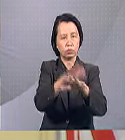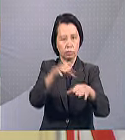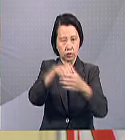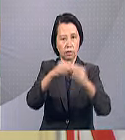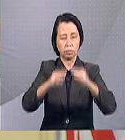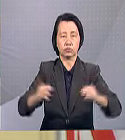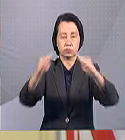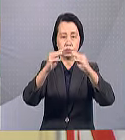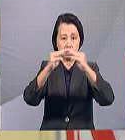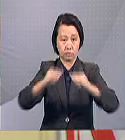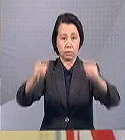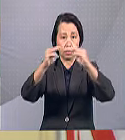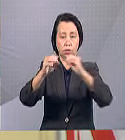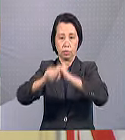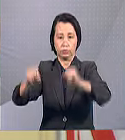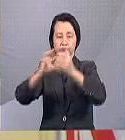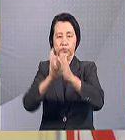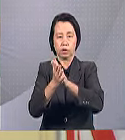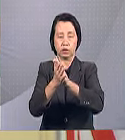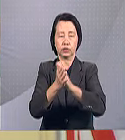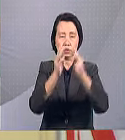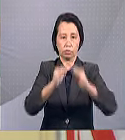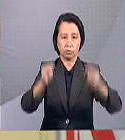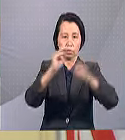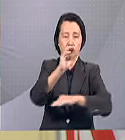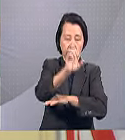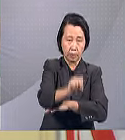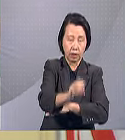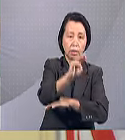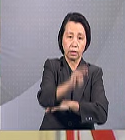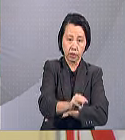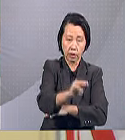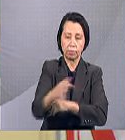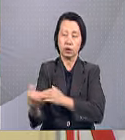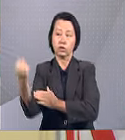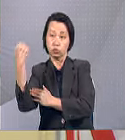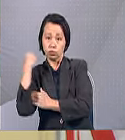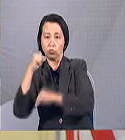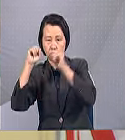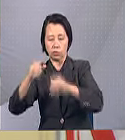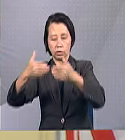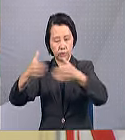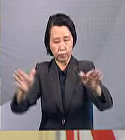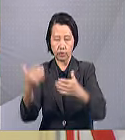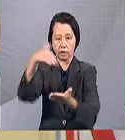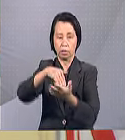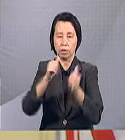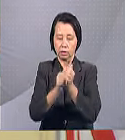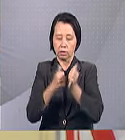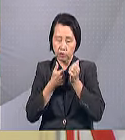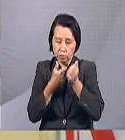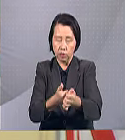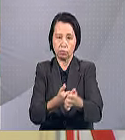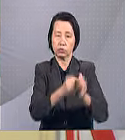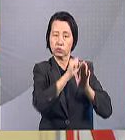Taala. Oleh itu, kuliah maghrib dan kuliah subuh boleh dijalankan semula dengan mematuhi